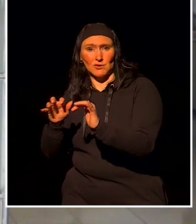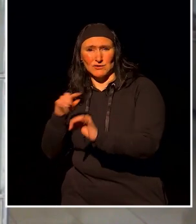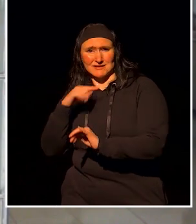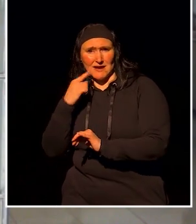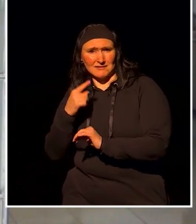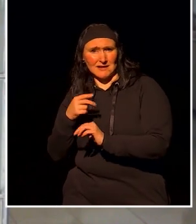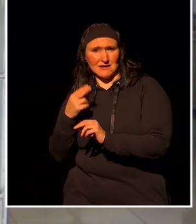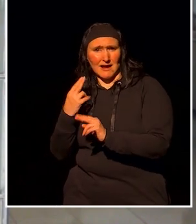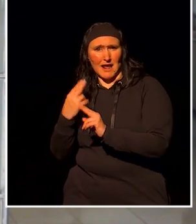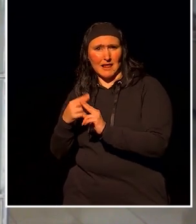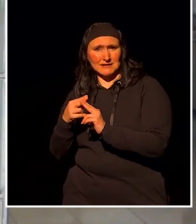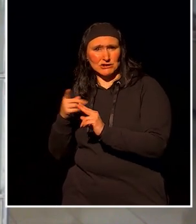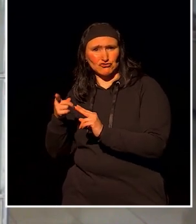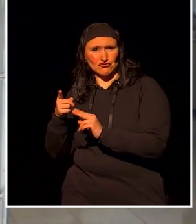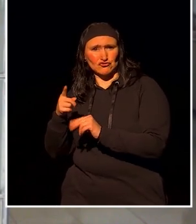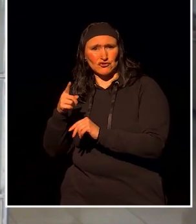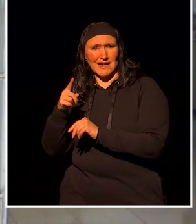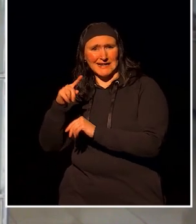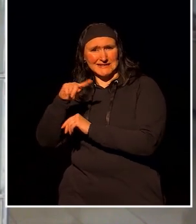die Hintertreppentradition